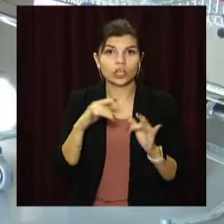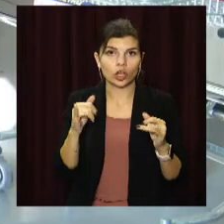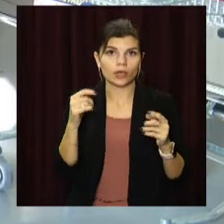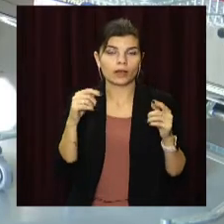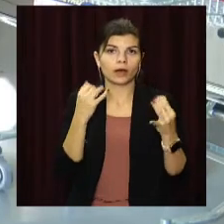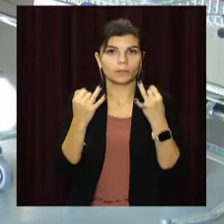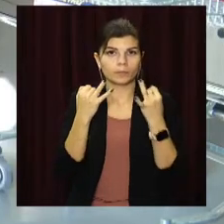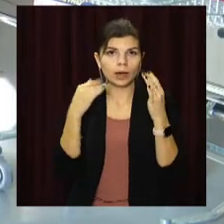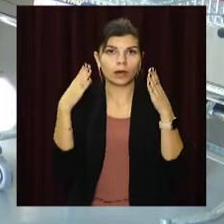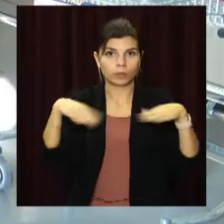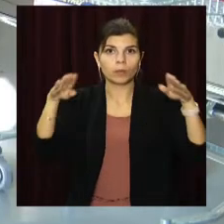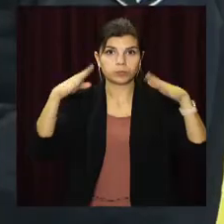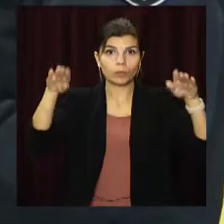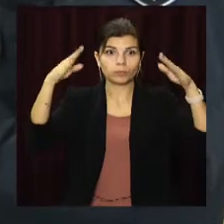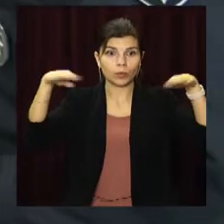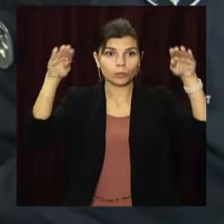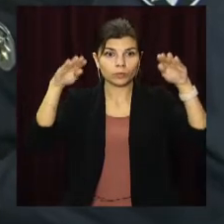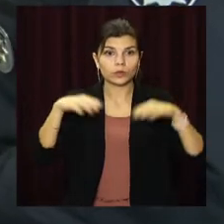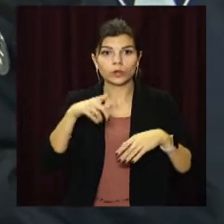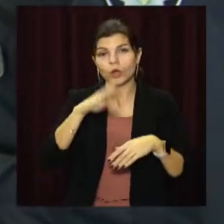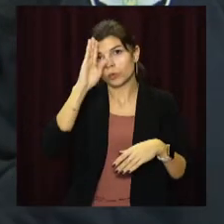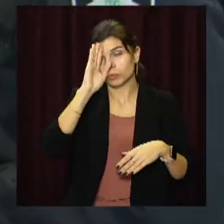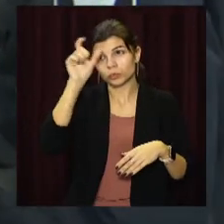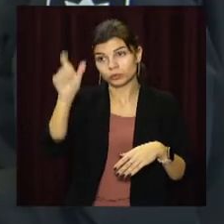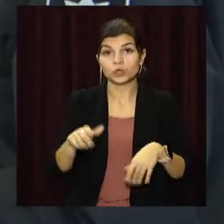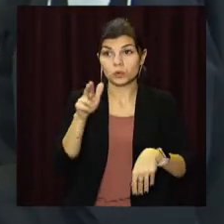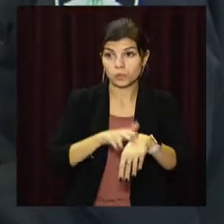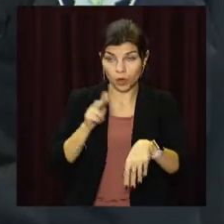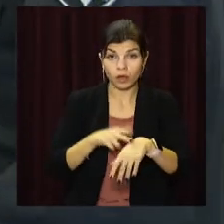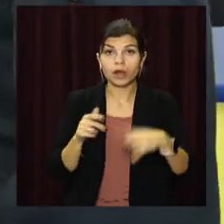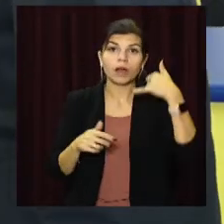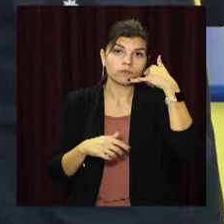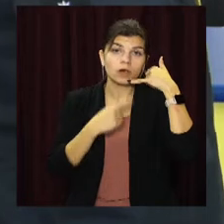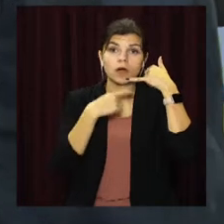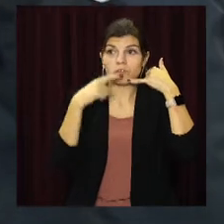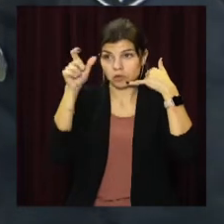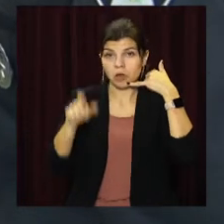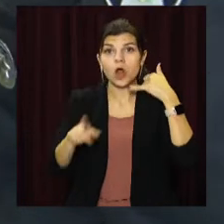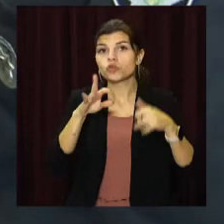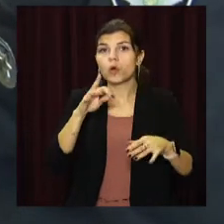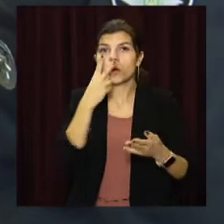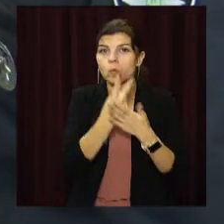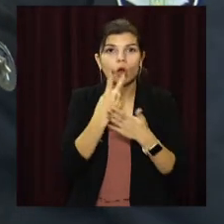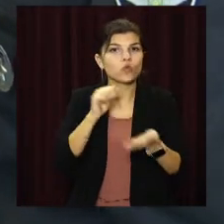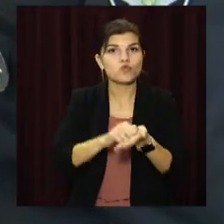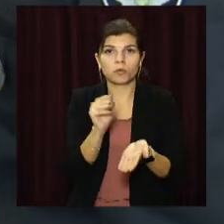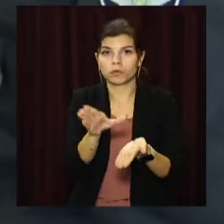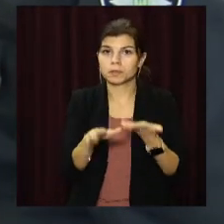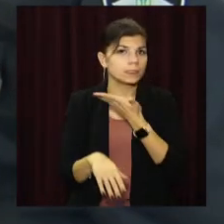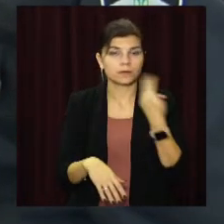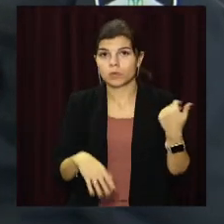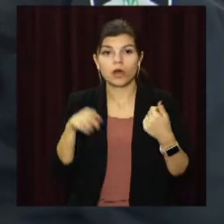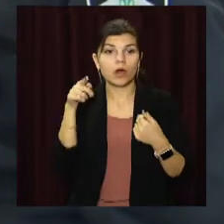конфлікт розростається на очах. Чоловік в формі поліції, як він пред'являється без удостоверення,